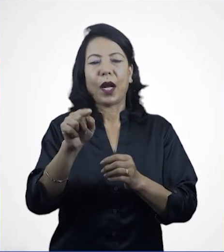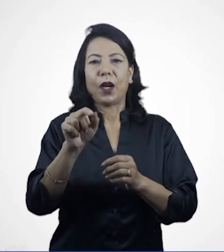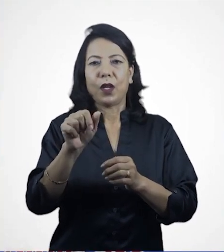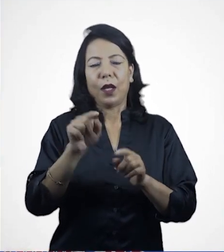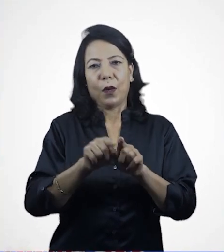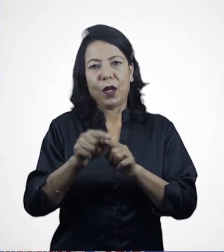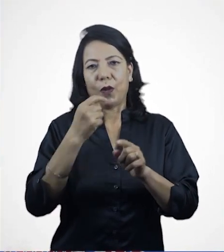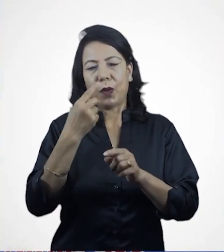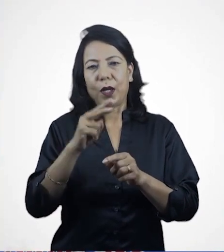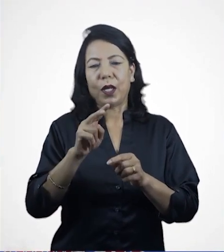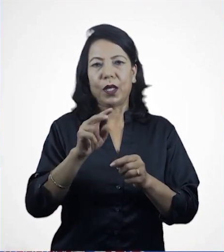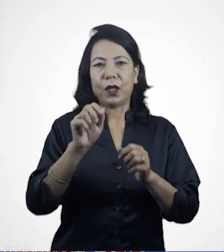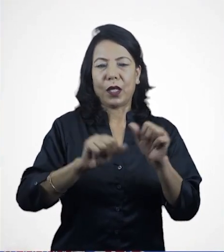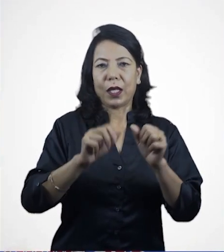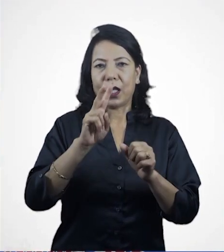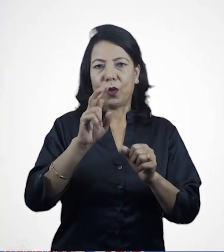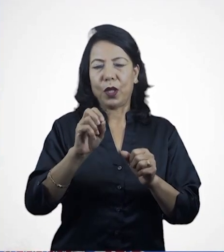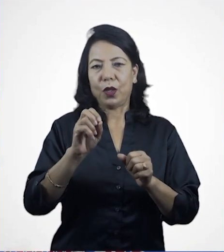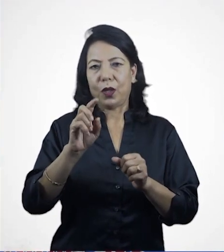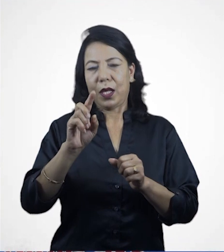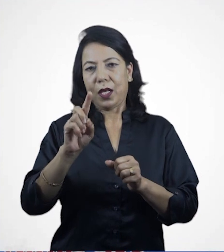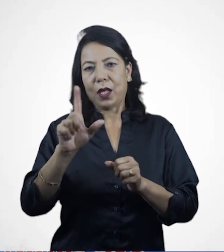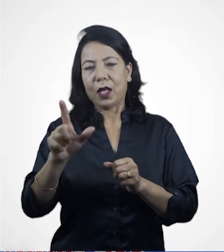आलनो बाई जसले गर्दा 2007 मा